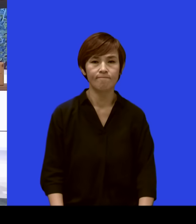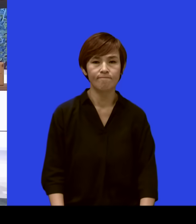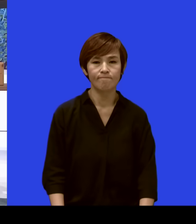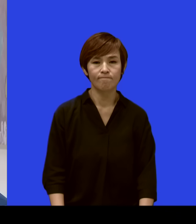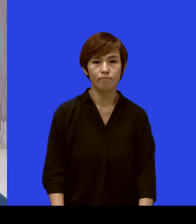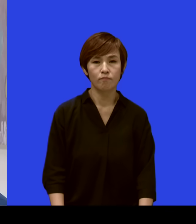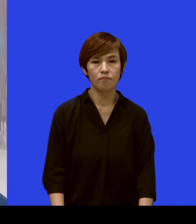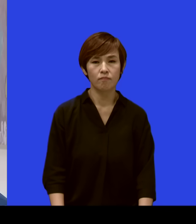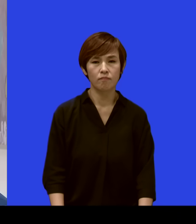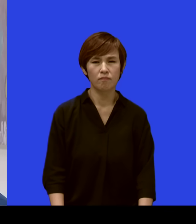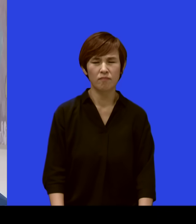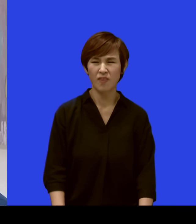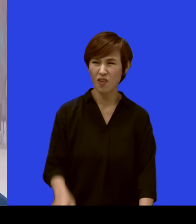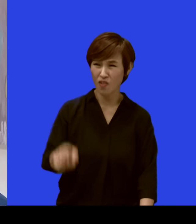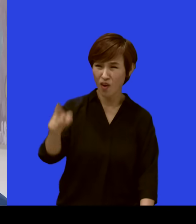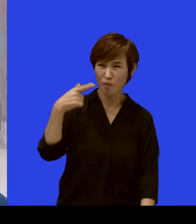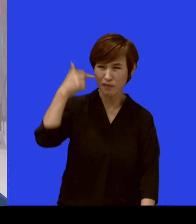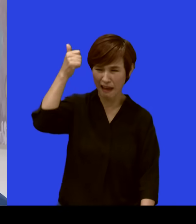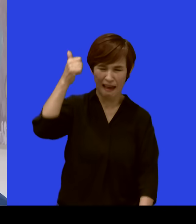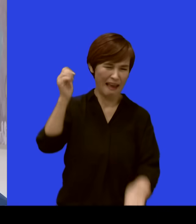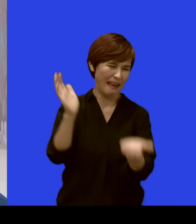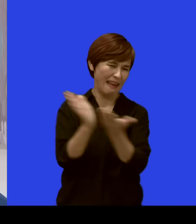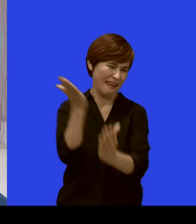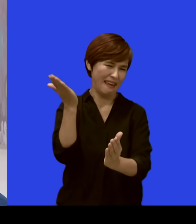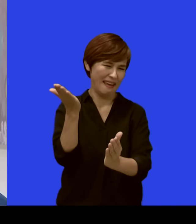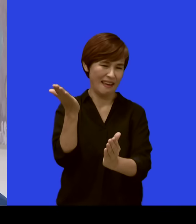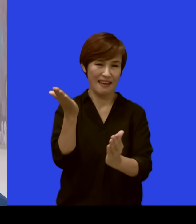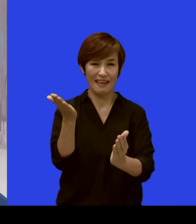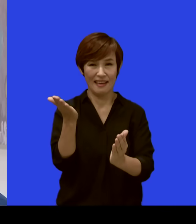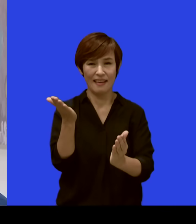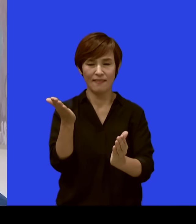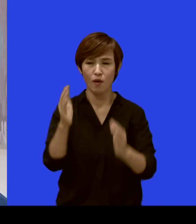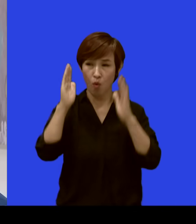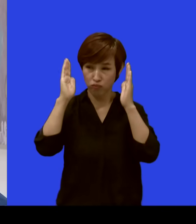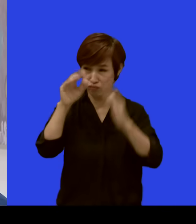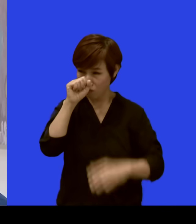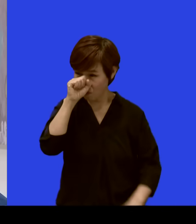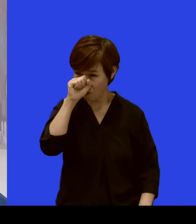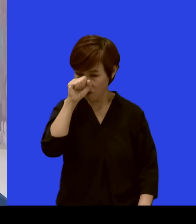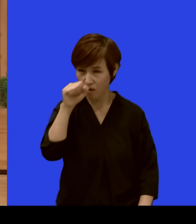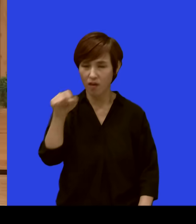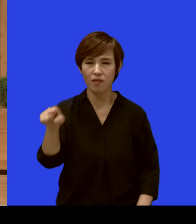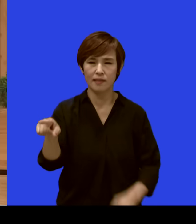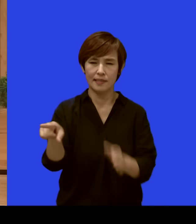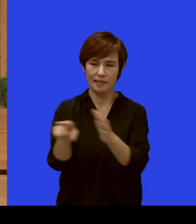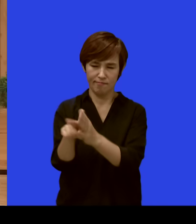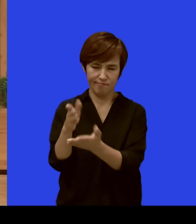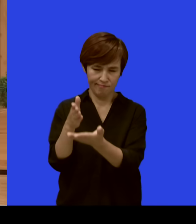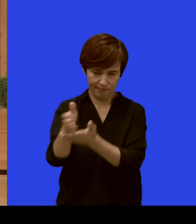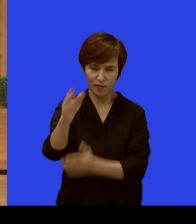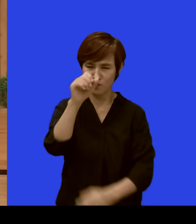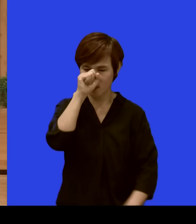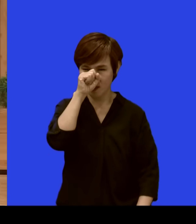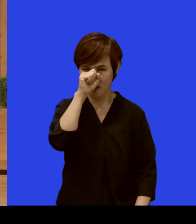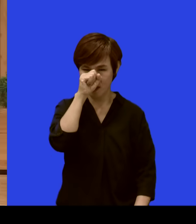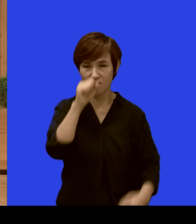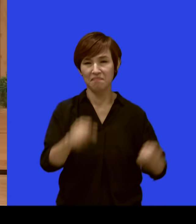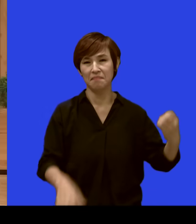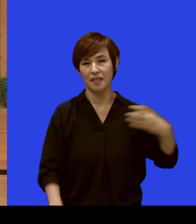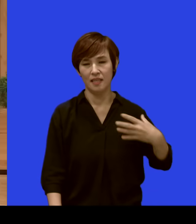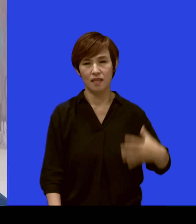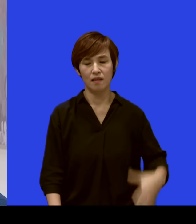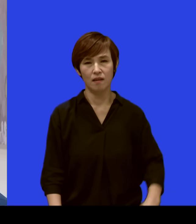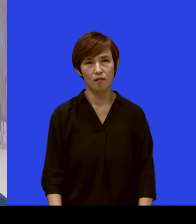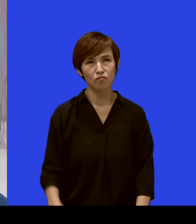그래서 사람들이 너는 목회자에 적합한 건 아니고 네. 공부하는 걸 좋아하니까는 너는 신학자가 되겠다. 그리고 저도